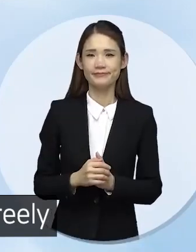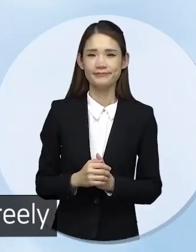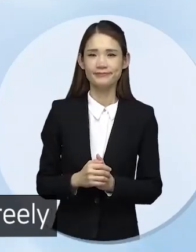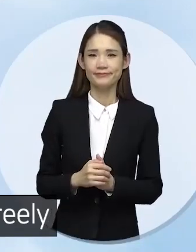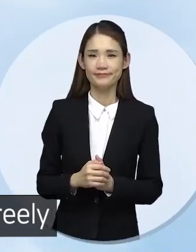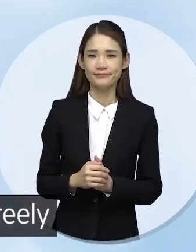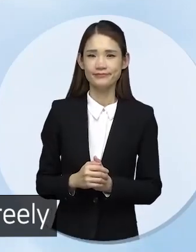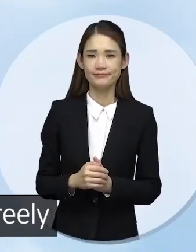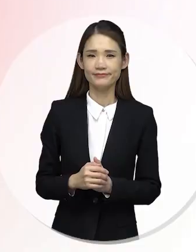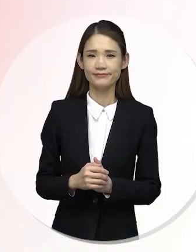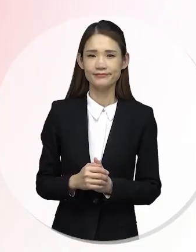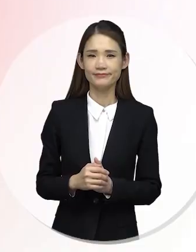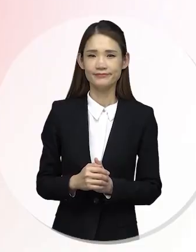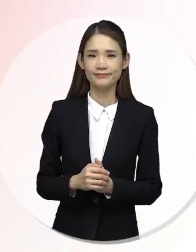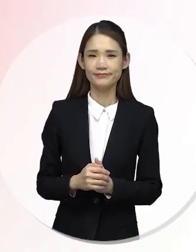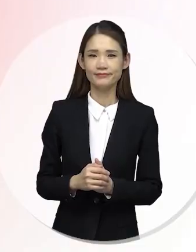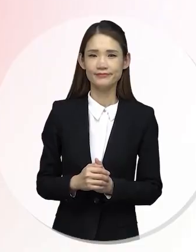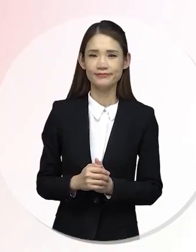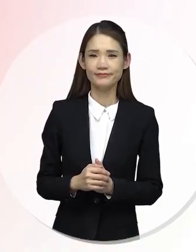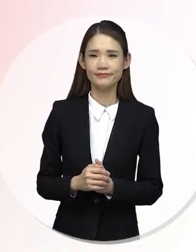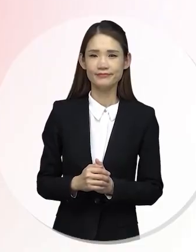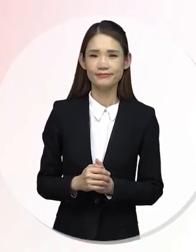있습니다.